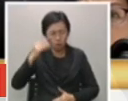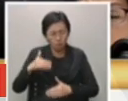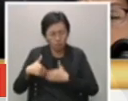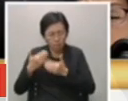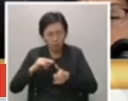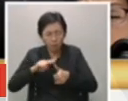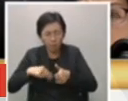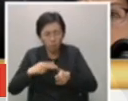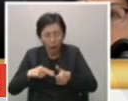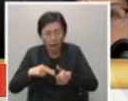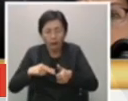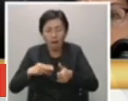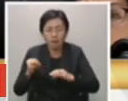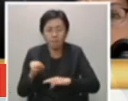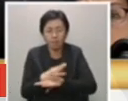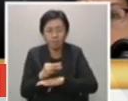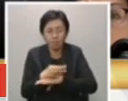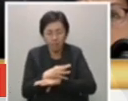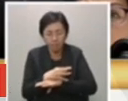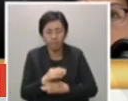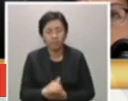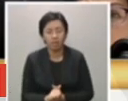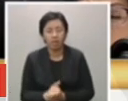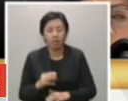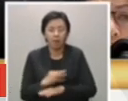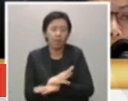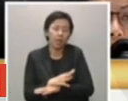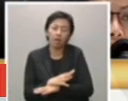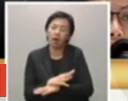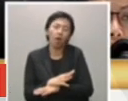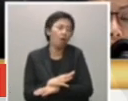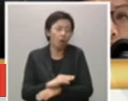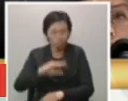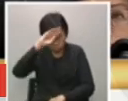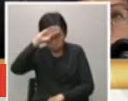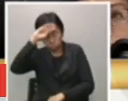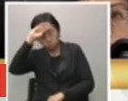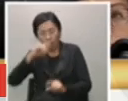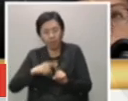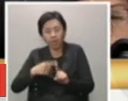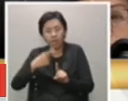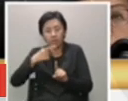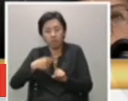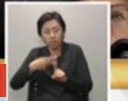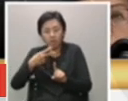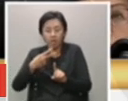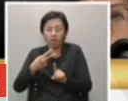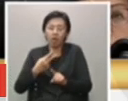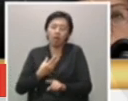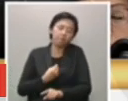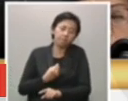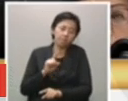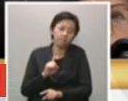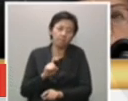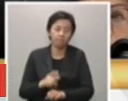วจรักษารู้ว่าเป็นมะเร็งเท่านั้นแหละครับสุดหวบหวบหวบเดือนเดียว2เดือนเรียบร้อยครับเสียชีวิต